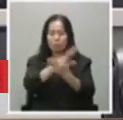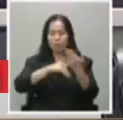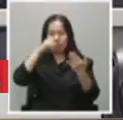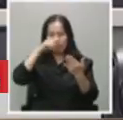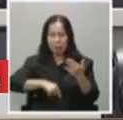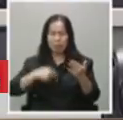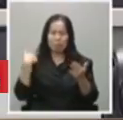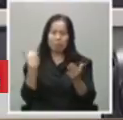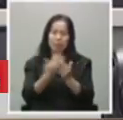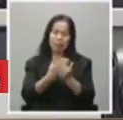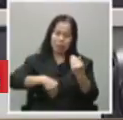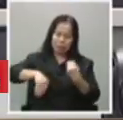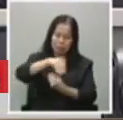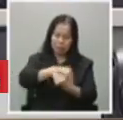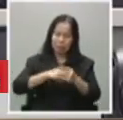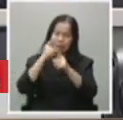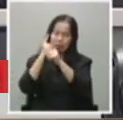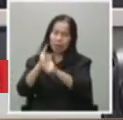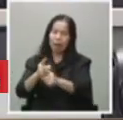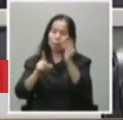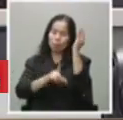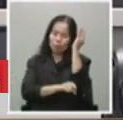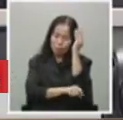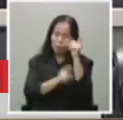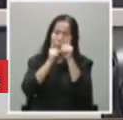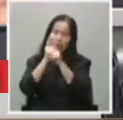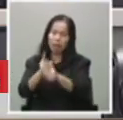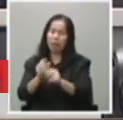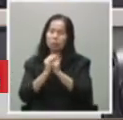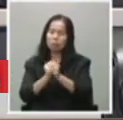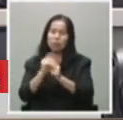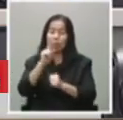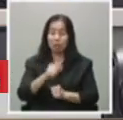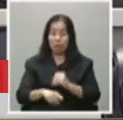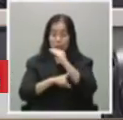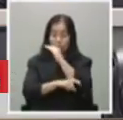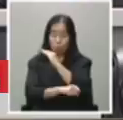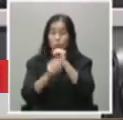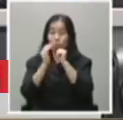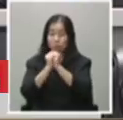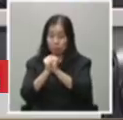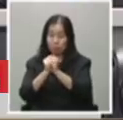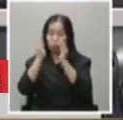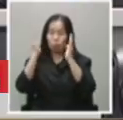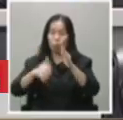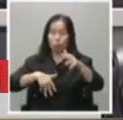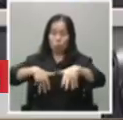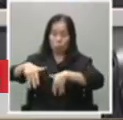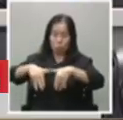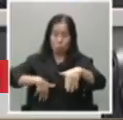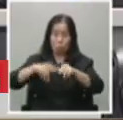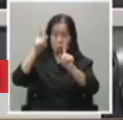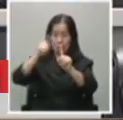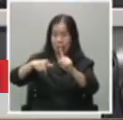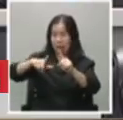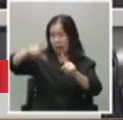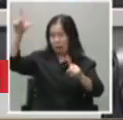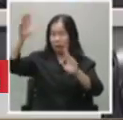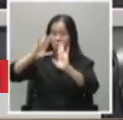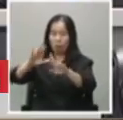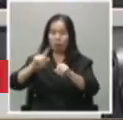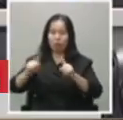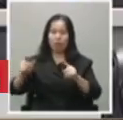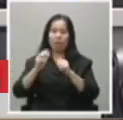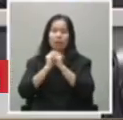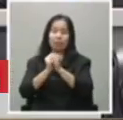จเหมือนสิงคโปร์เหมือนจีนไอ้นั่นประชากรพันล้านนะสิงคโปร์น้อยกว่าก็จริงครับแต่เป็นประเทศพัฒน